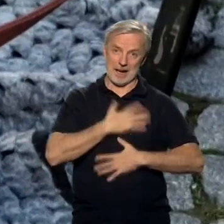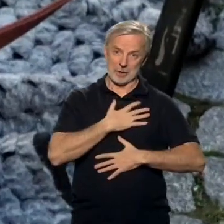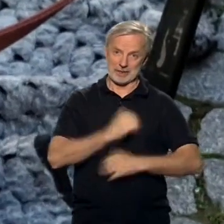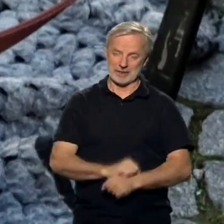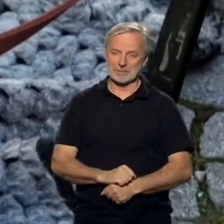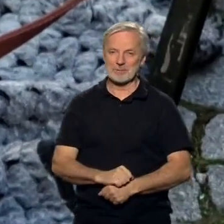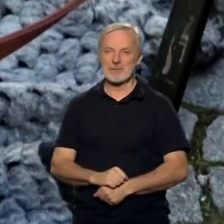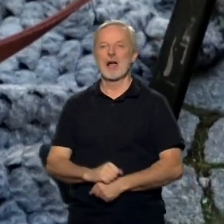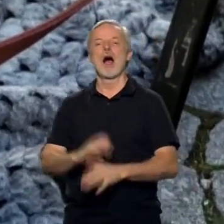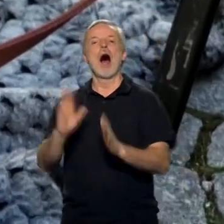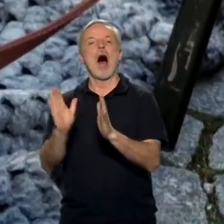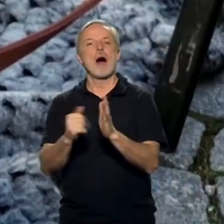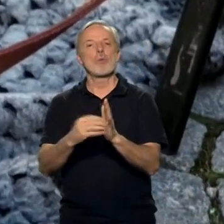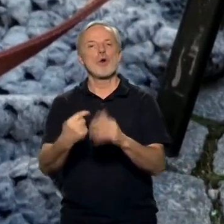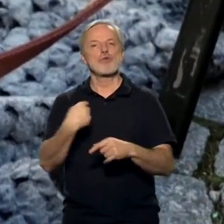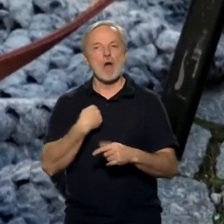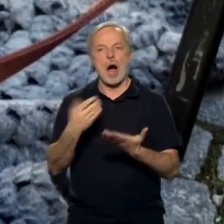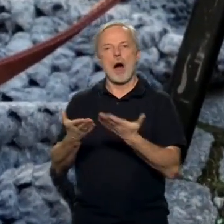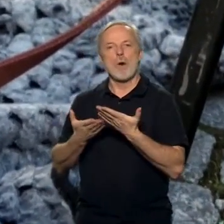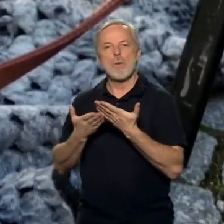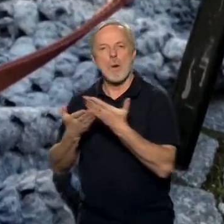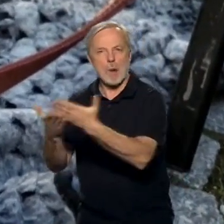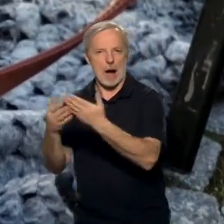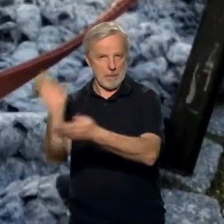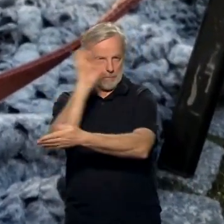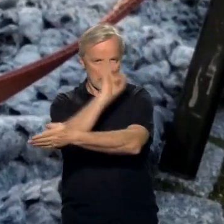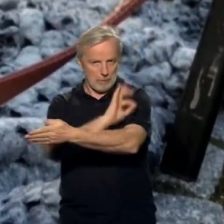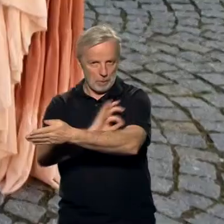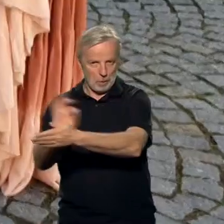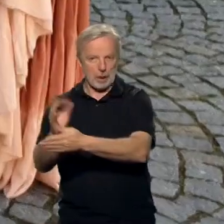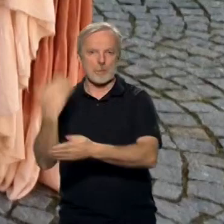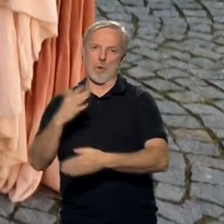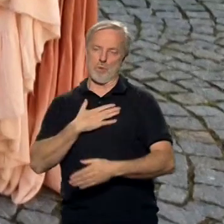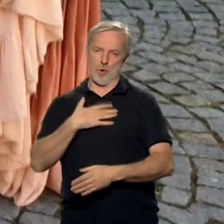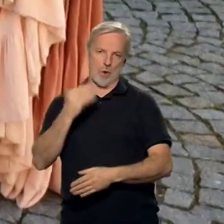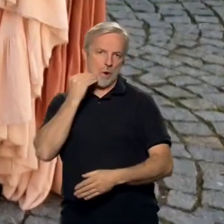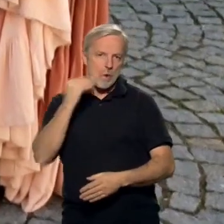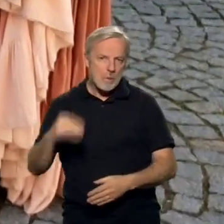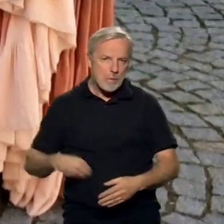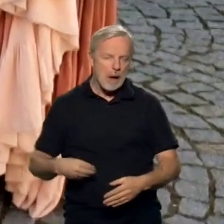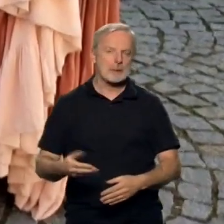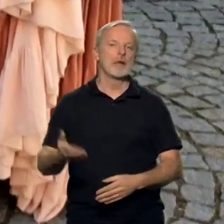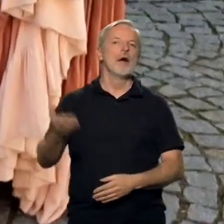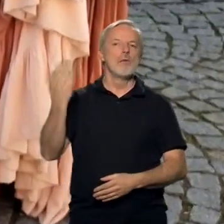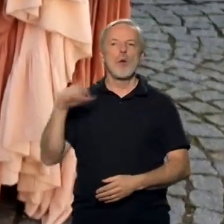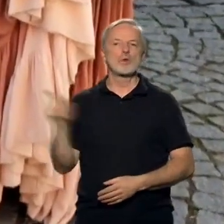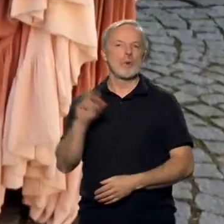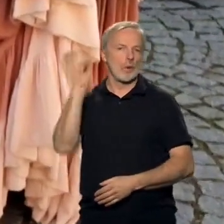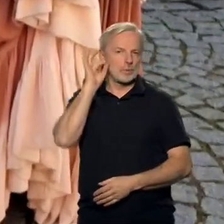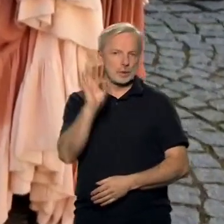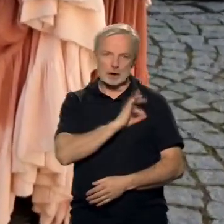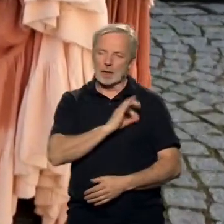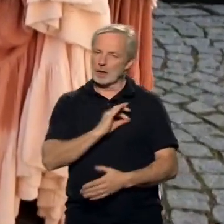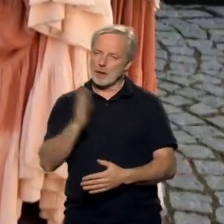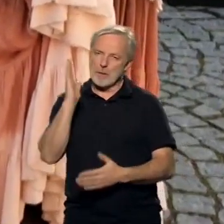Důvod, proč já jsem se aktivně zapojil do tohoto projektu, byl můj pejsek, kterýho samozřejmě jsme s přítelkyní milovali